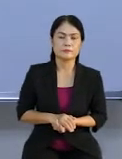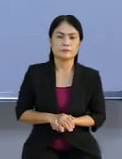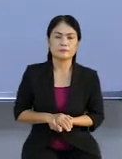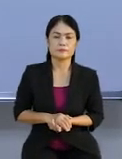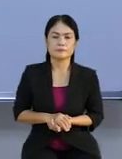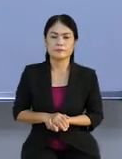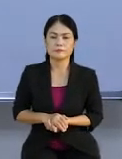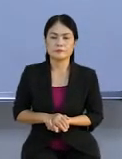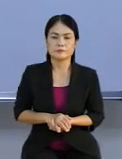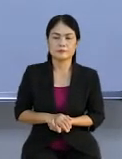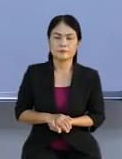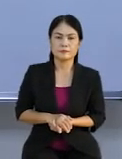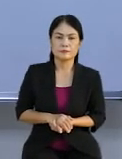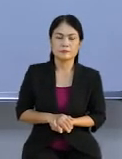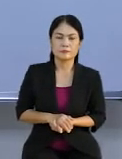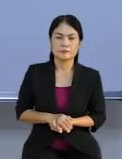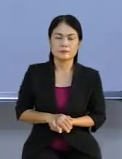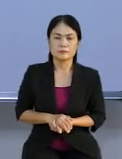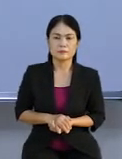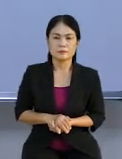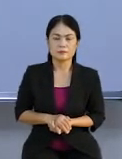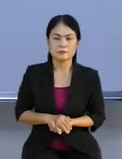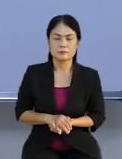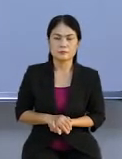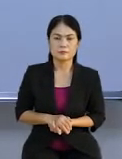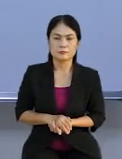mông nị mùi nị mùi